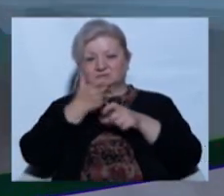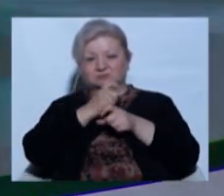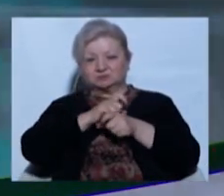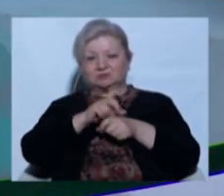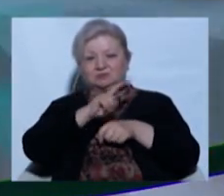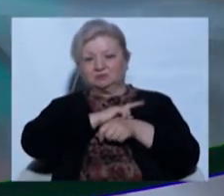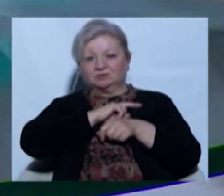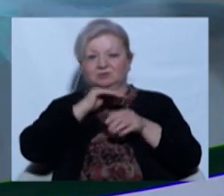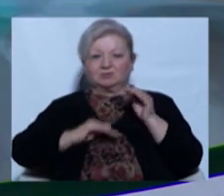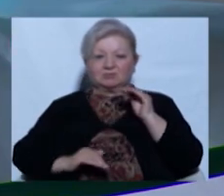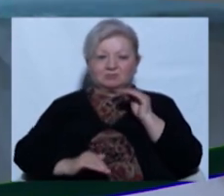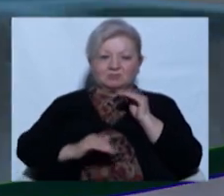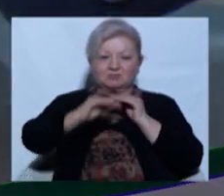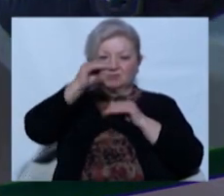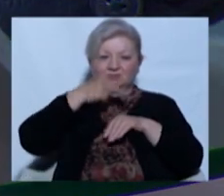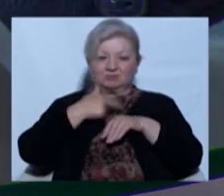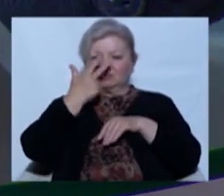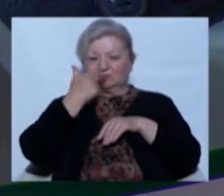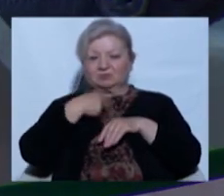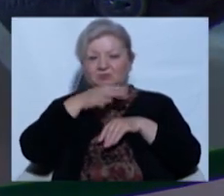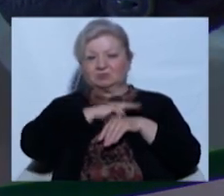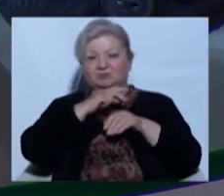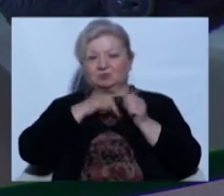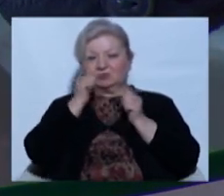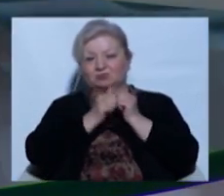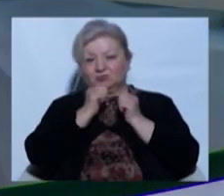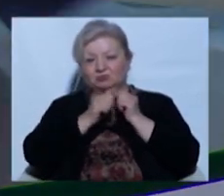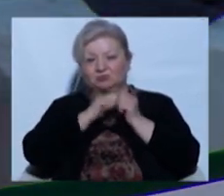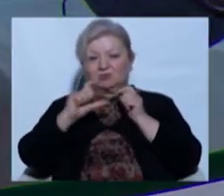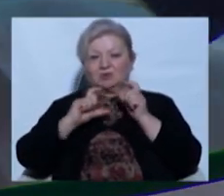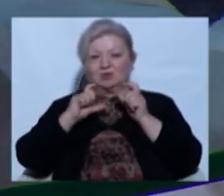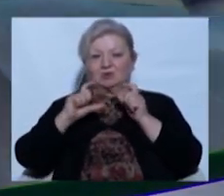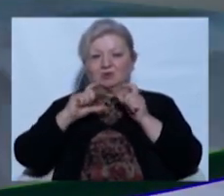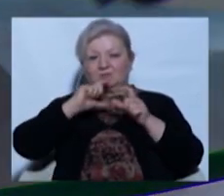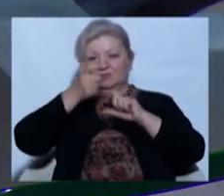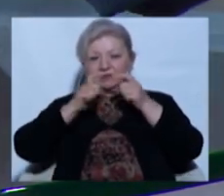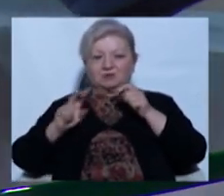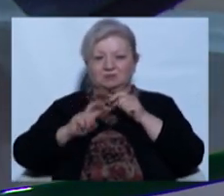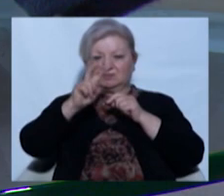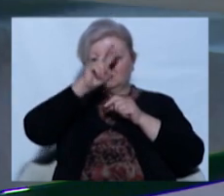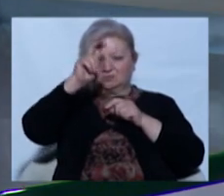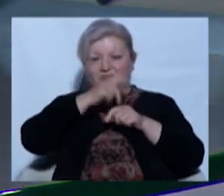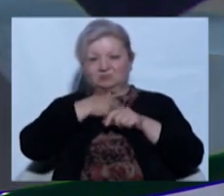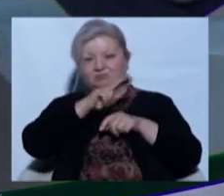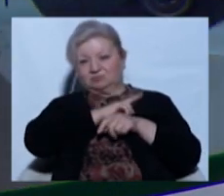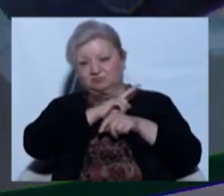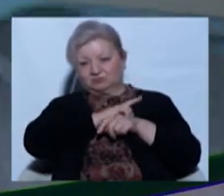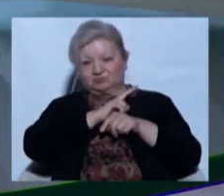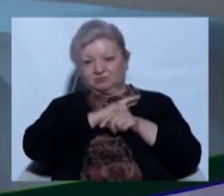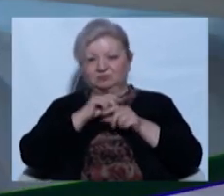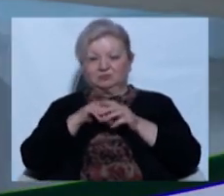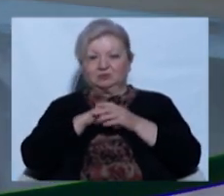და ბავშვობიდან დავდივარ მუდმივად მთებში, და ამიტომაც ჩემი გერბი წარმოუდგენელი მგონია მთის გარეშე,